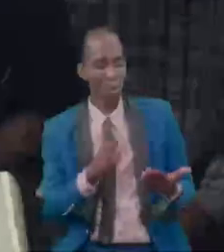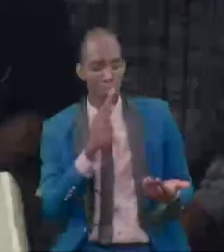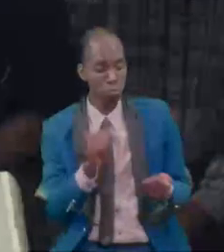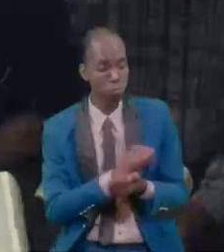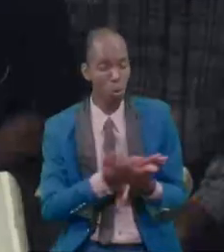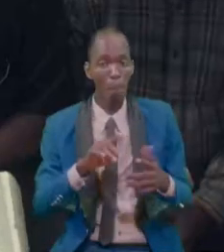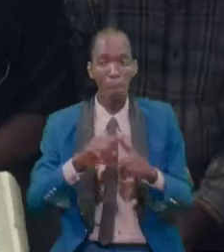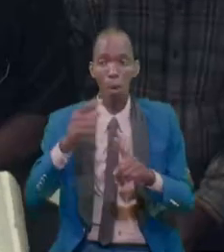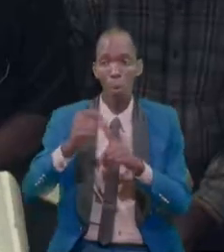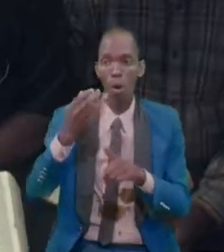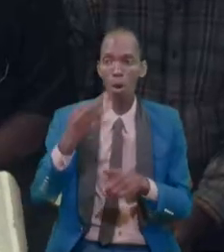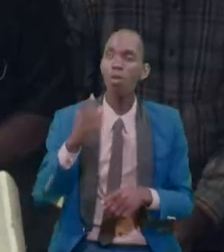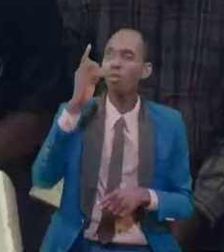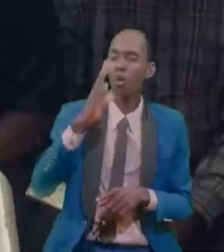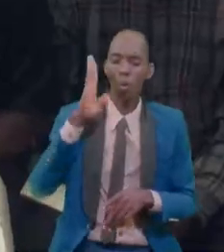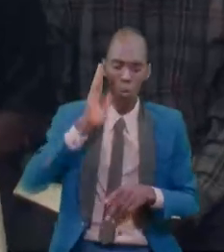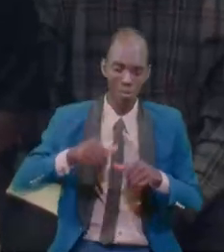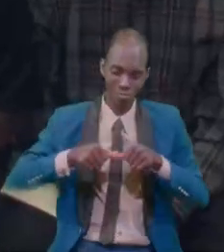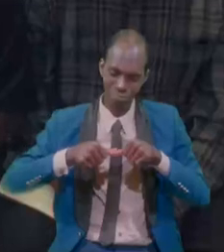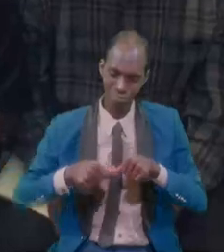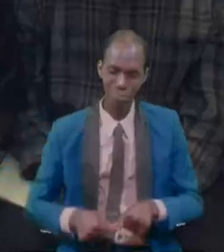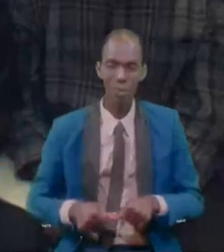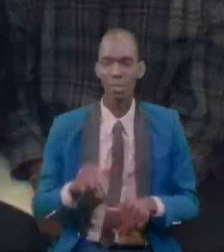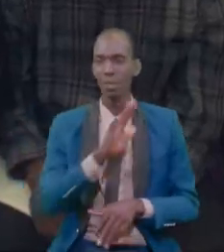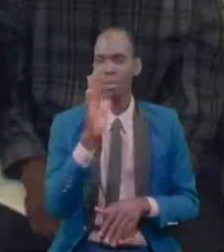La terre et le ciel passeront, mais la promesse de Dieu ne passera pas.